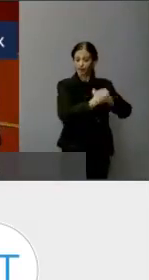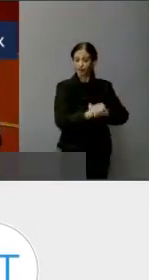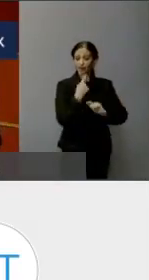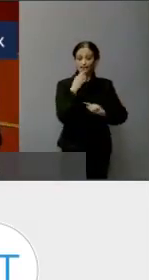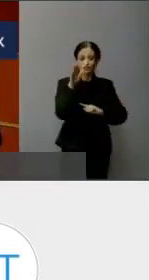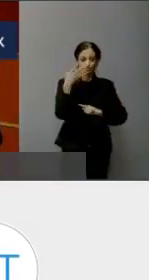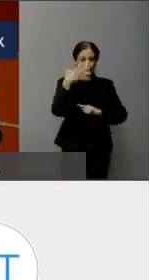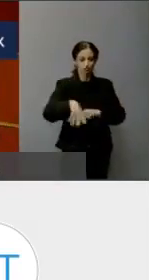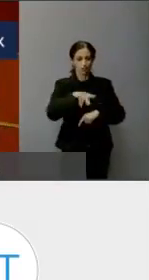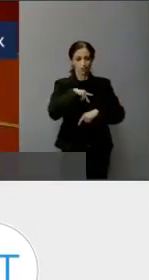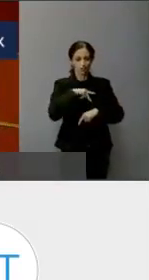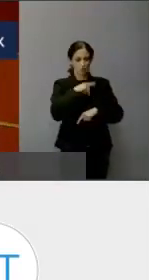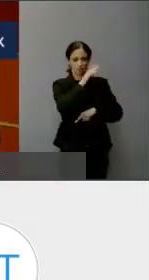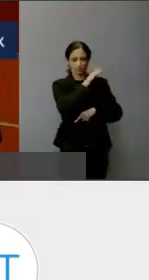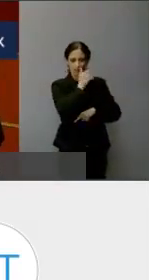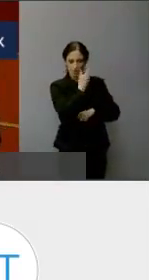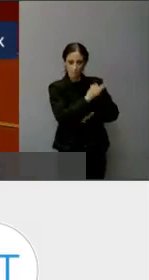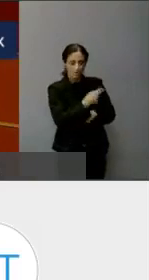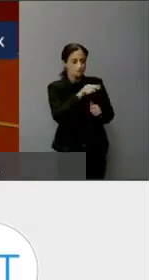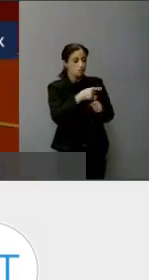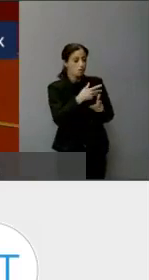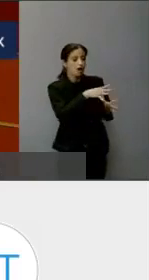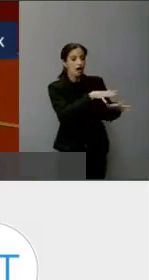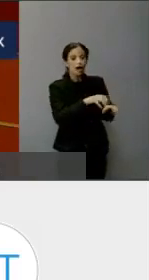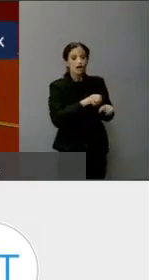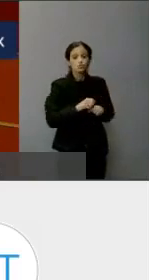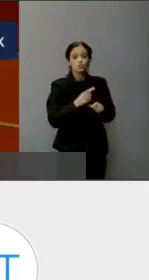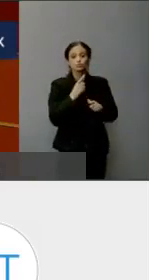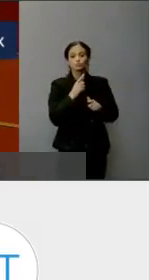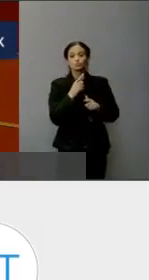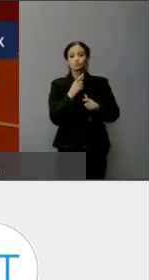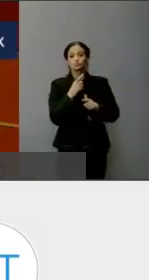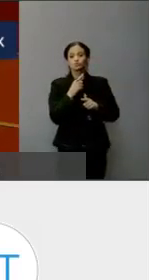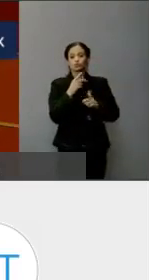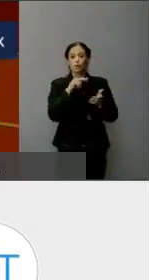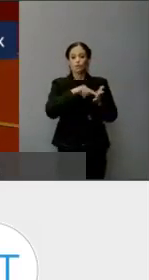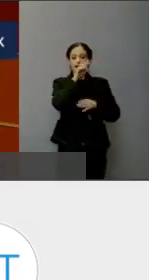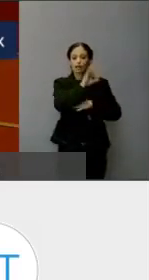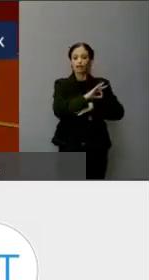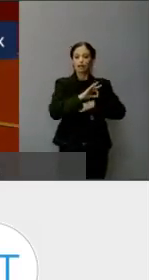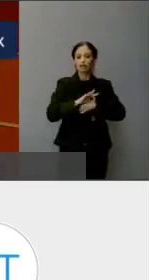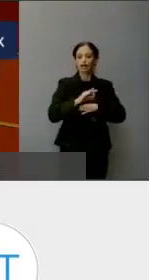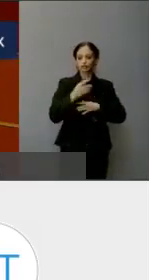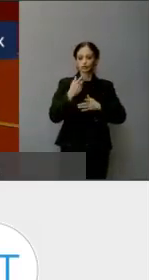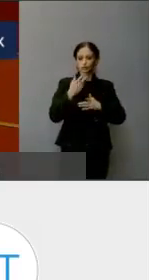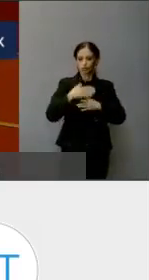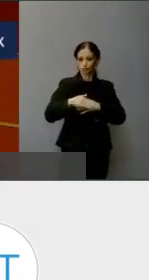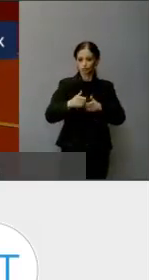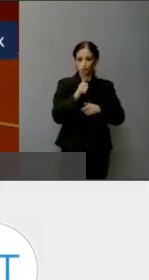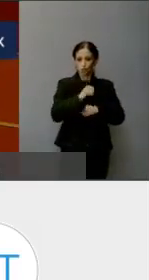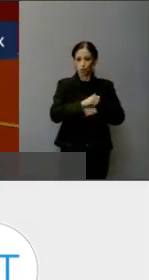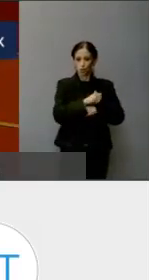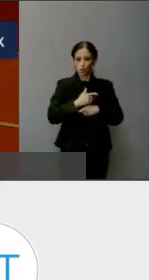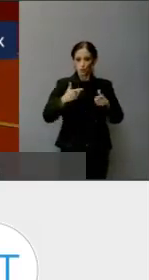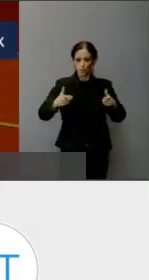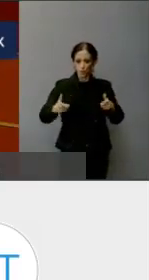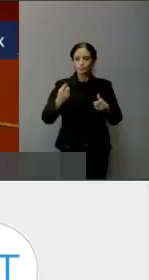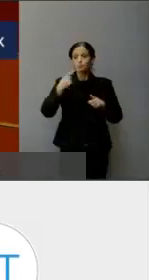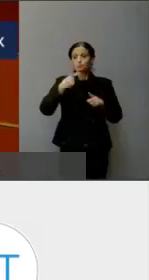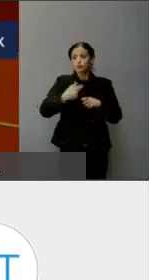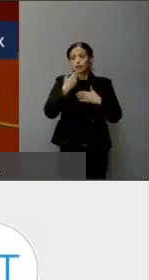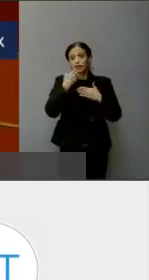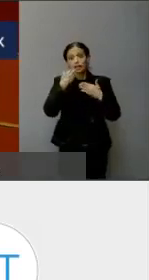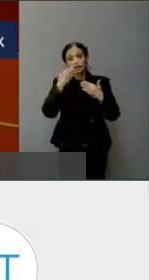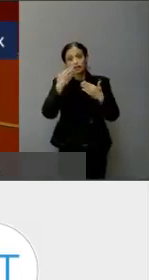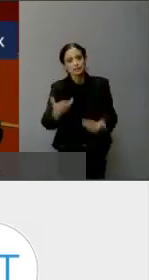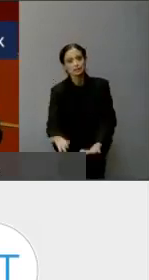della collina poi stato assunto in comune come architetto alla rigenerazione urbana ai ringraziamenti al signor capello adorno che